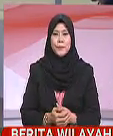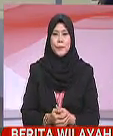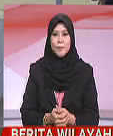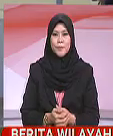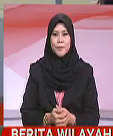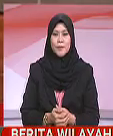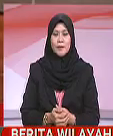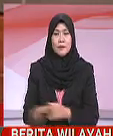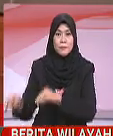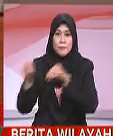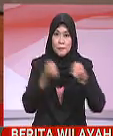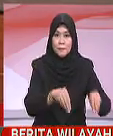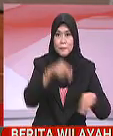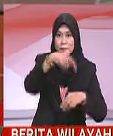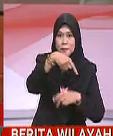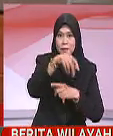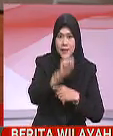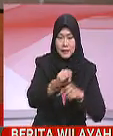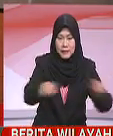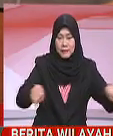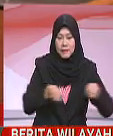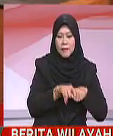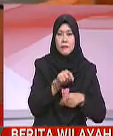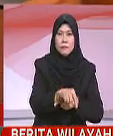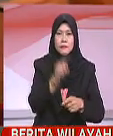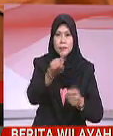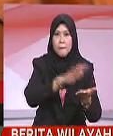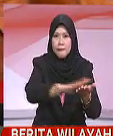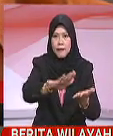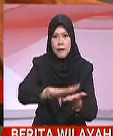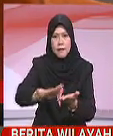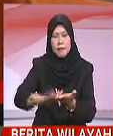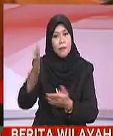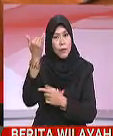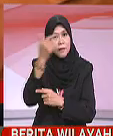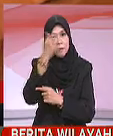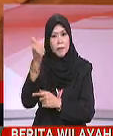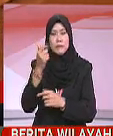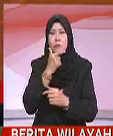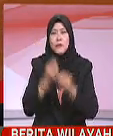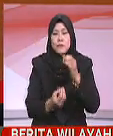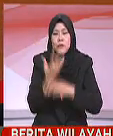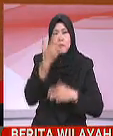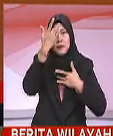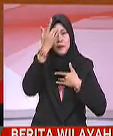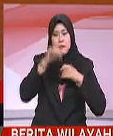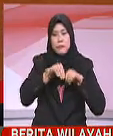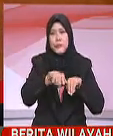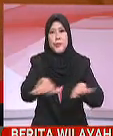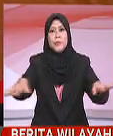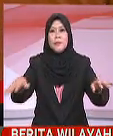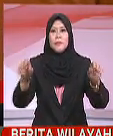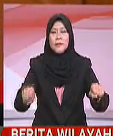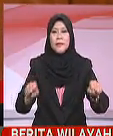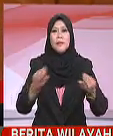Setiap pusat pemindahan sementara PPS juga perlu menekankan kebersihan agar tidak menimbulkan penyakit berjangkit yang merebak yang